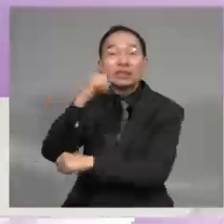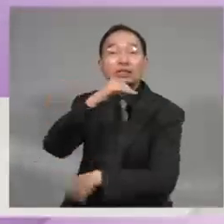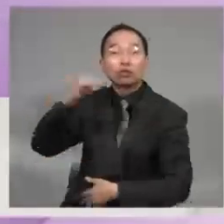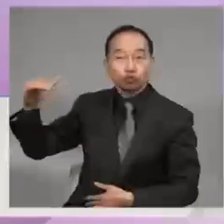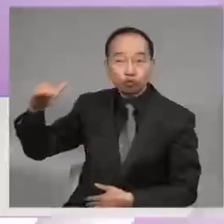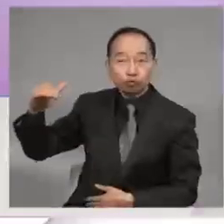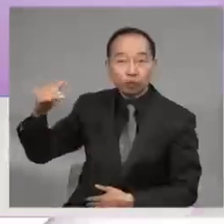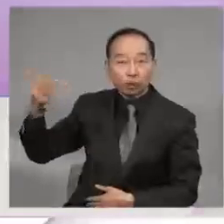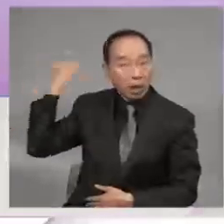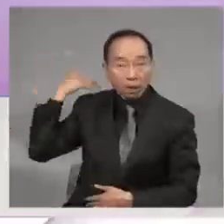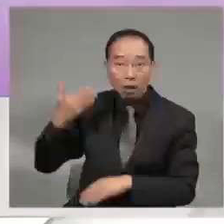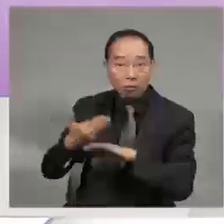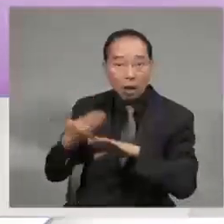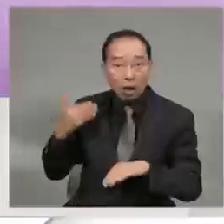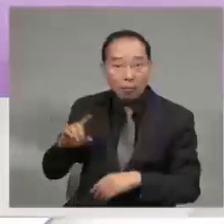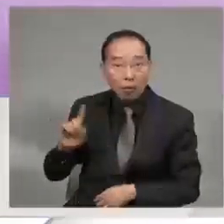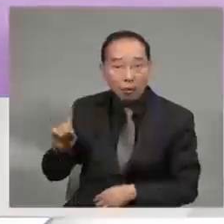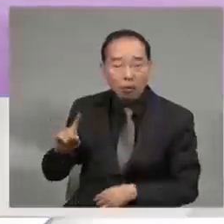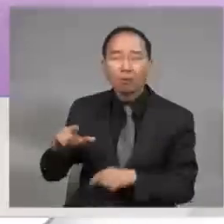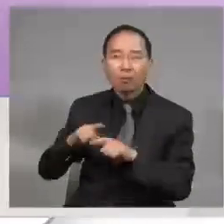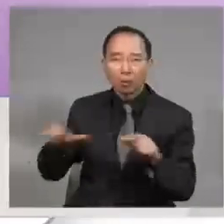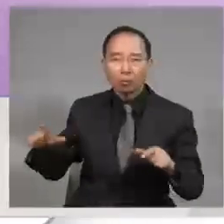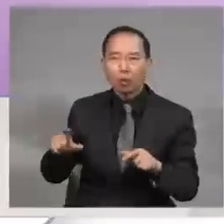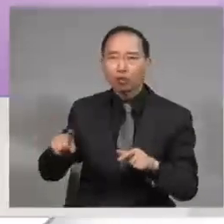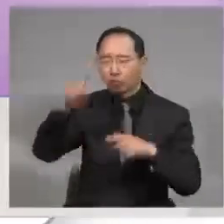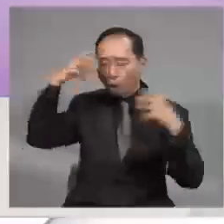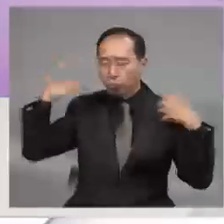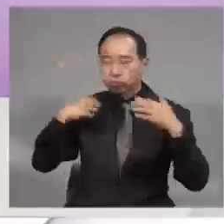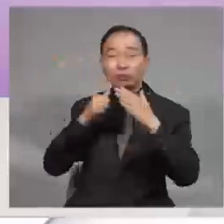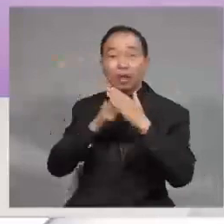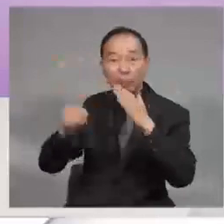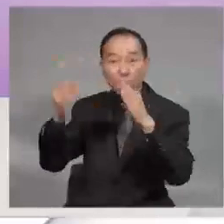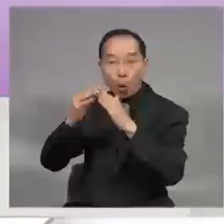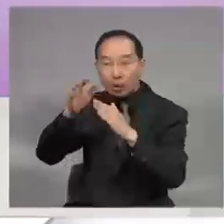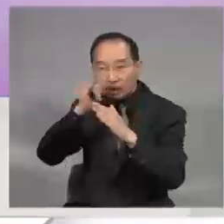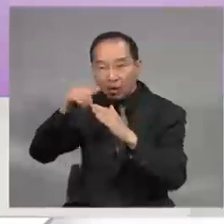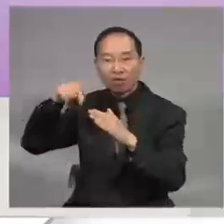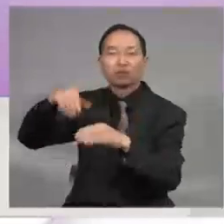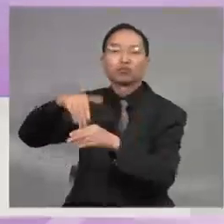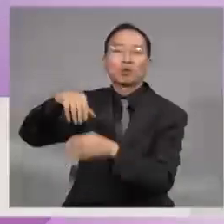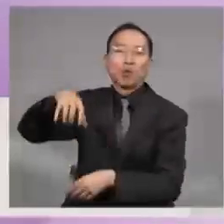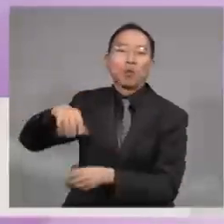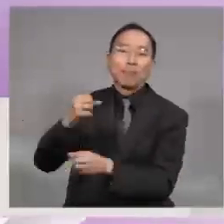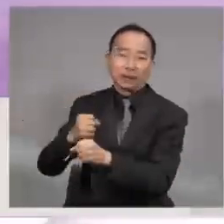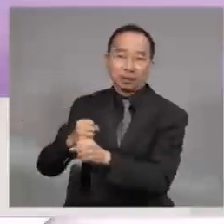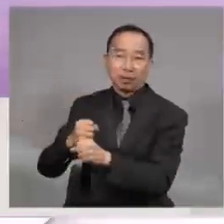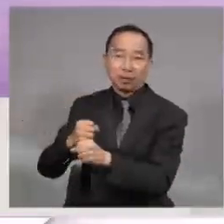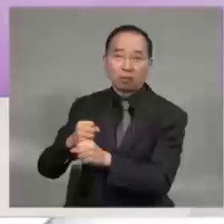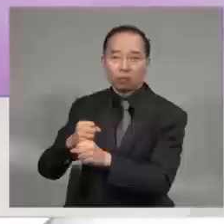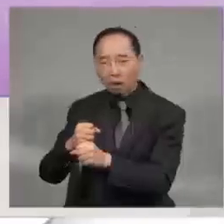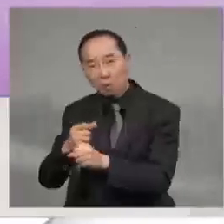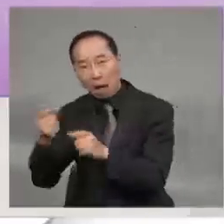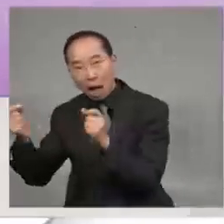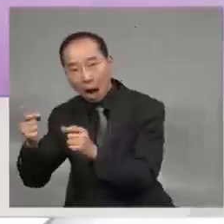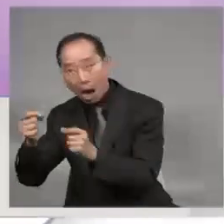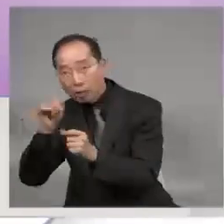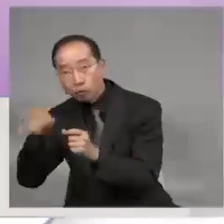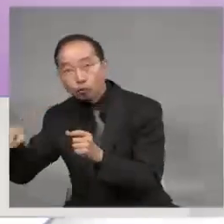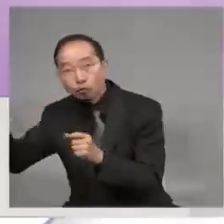네, 제외투표소는 보통 일반적으로 공간에 설치를 하는데요. 그 예외적으로 공간 인접한 지역이나 관할구역